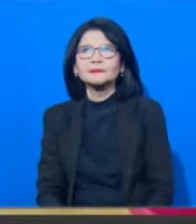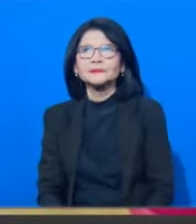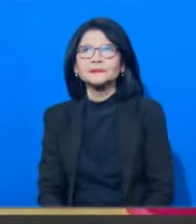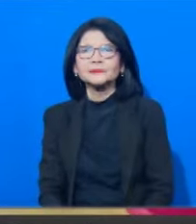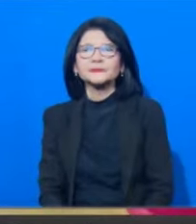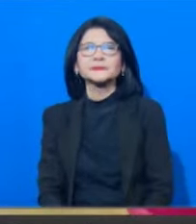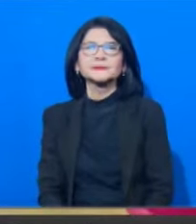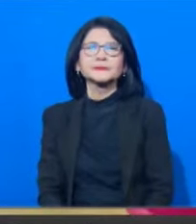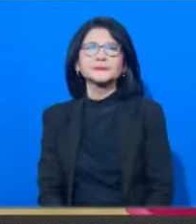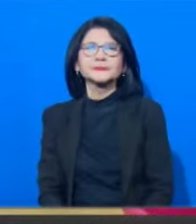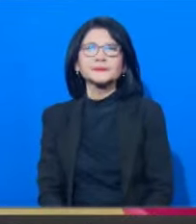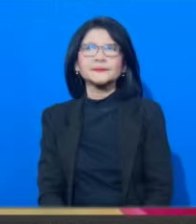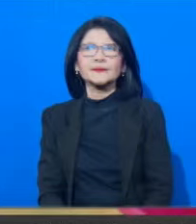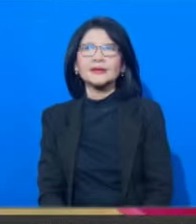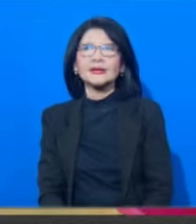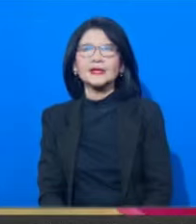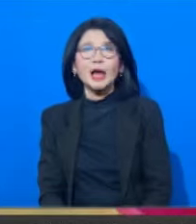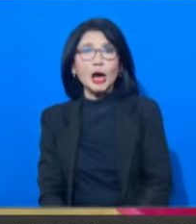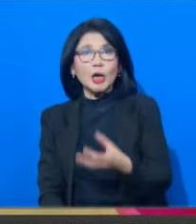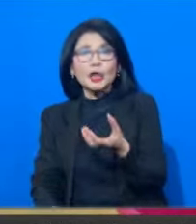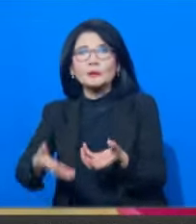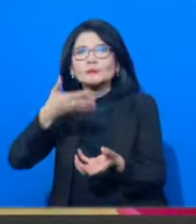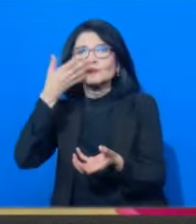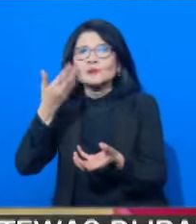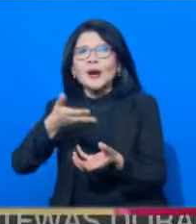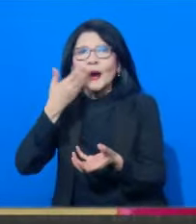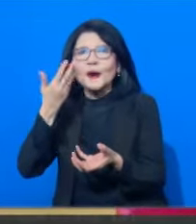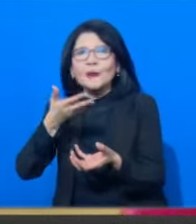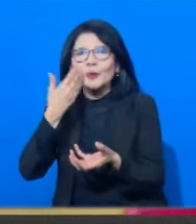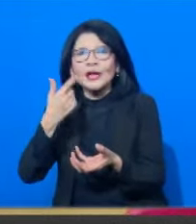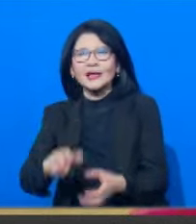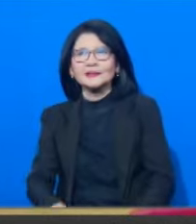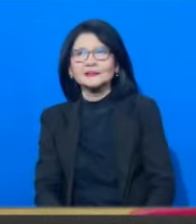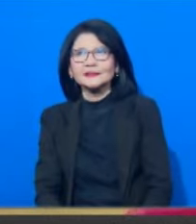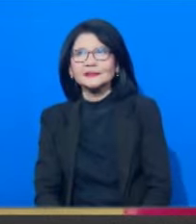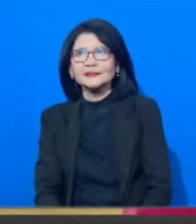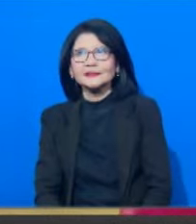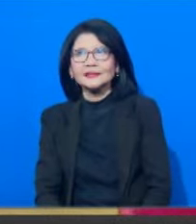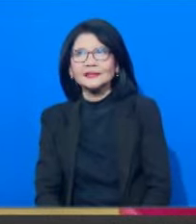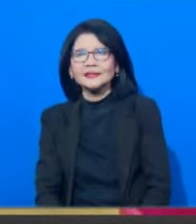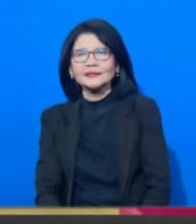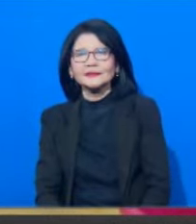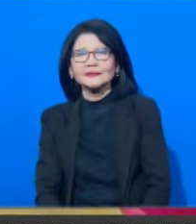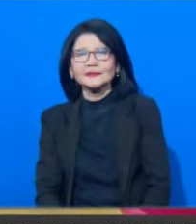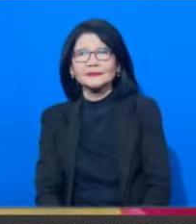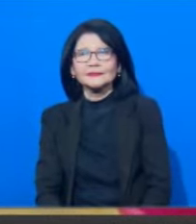ini aromanya itu kayak, meskipun tidak ada duriannya, cuman aromanya durian-durian gitu.